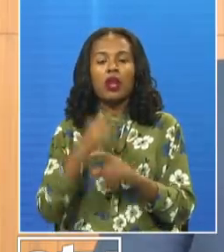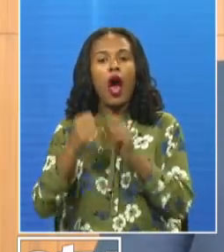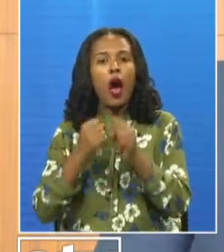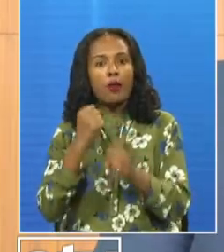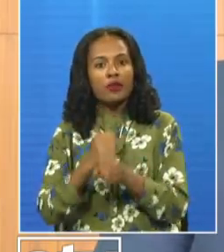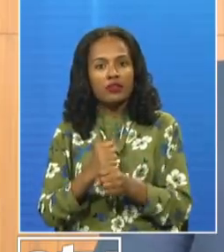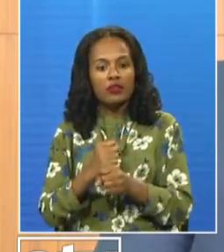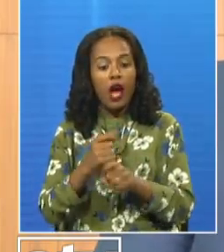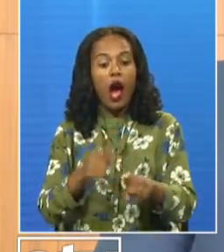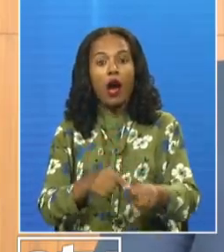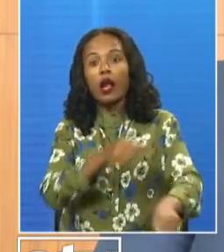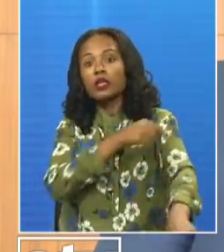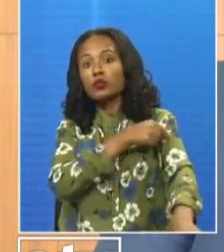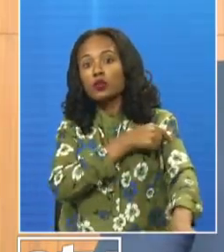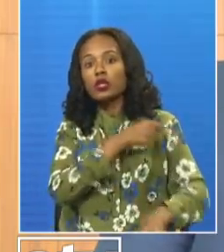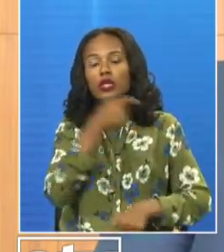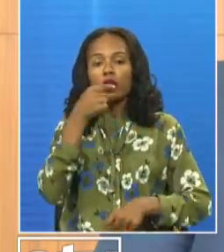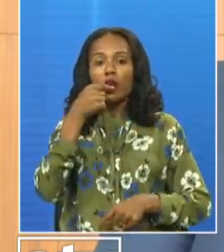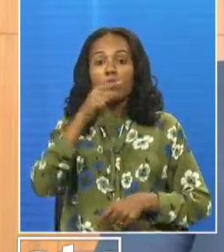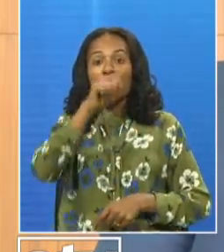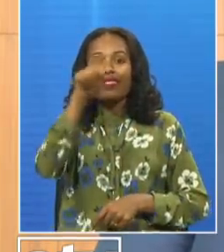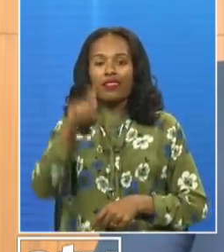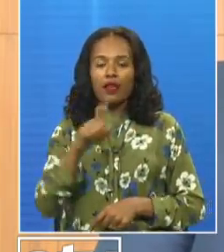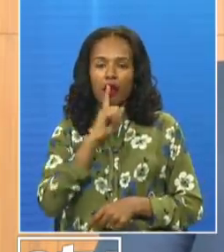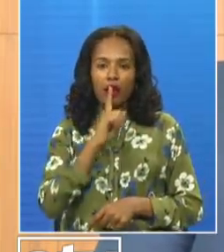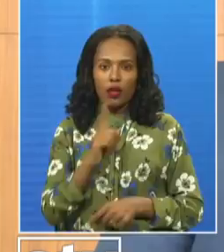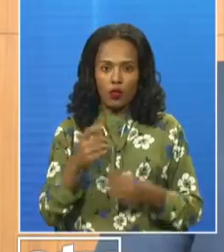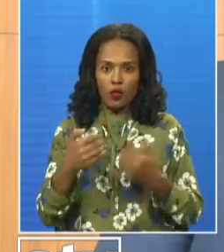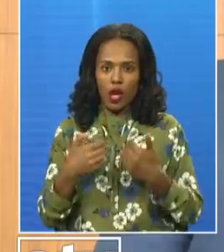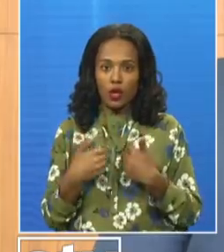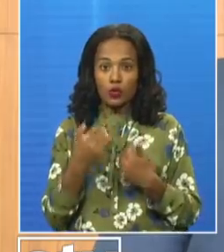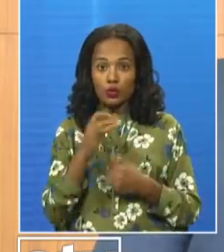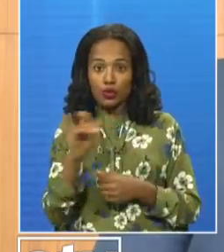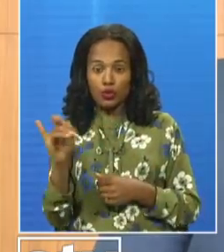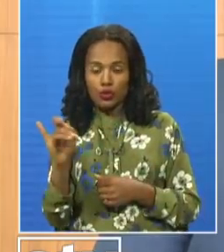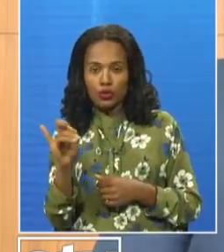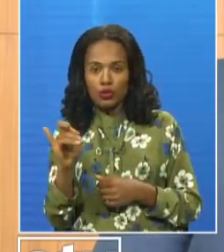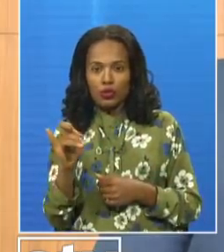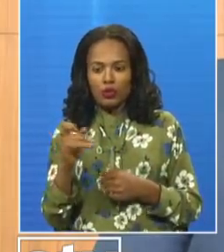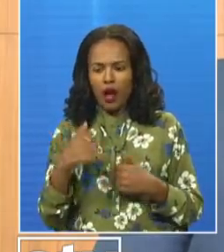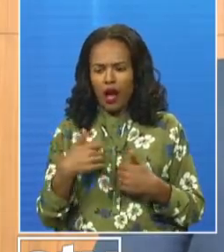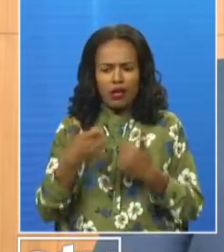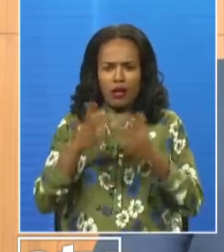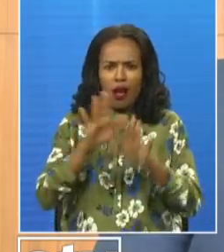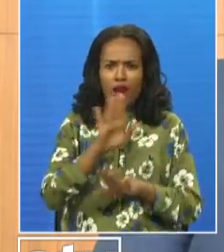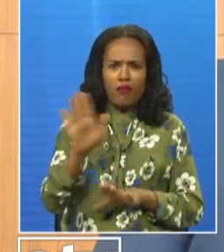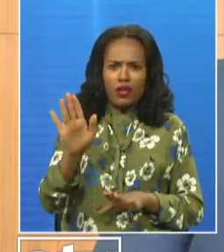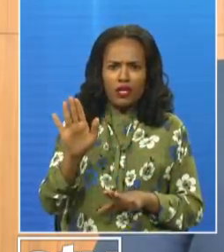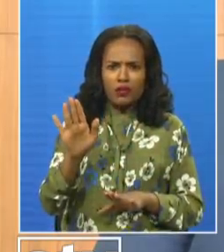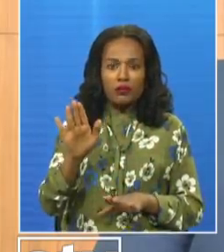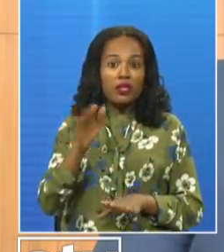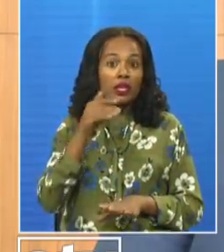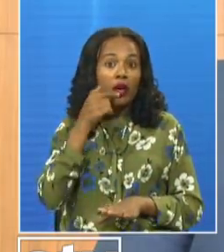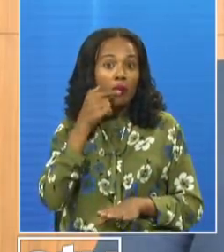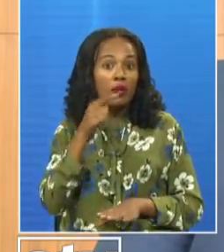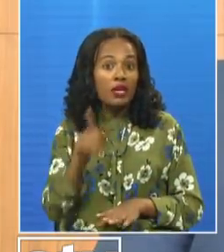ለአመት አራዝሙልን የሚል ጥያቄ ነው ያለው እንጂ አያንፈልግም ወደሚል